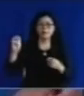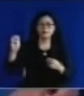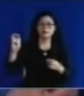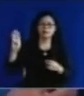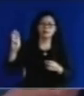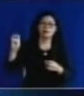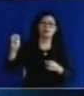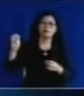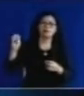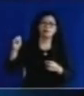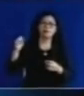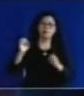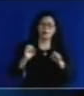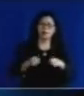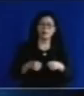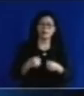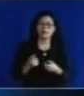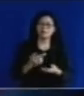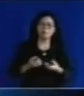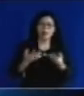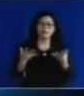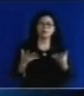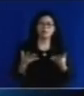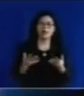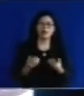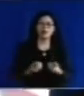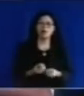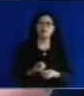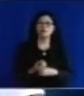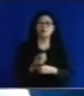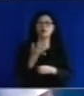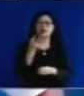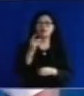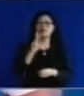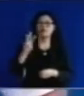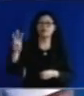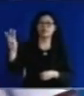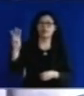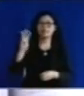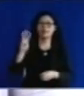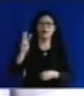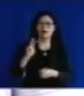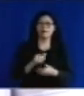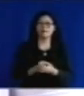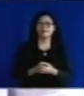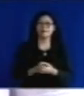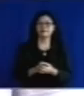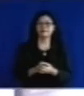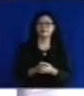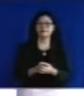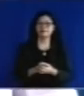maksimal. Satu, menumbuh kembangkan pariwisata yang ada di Kabupaten Brebes.